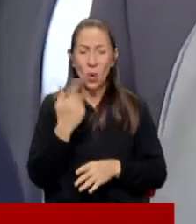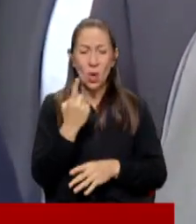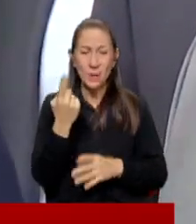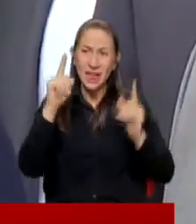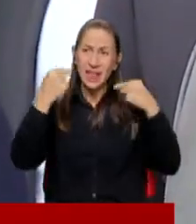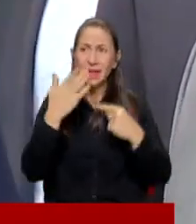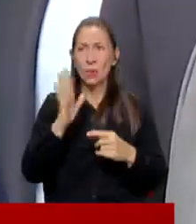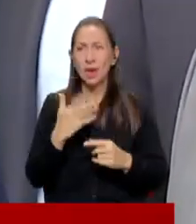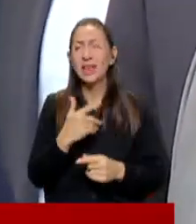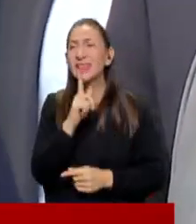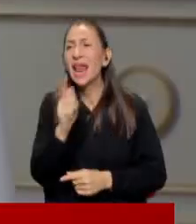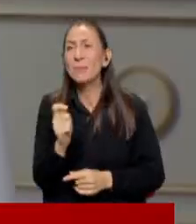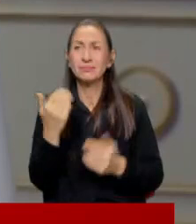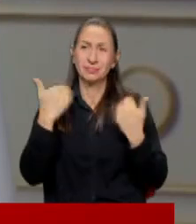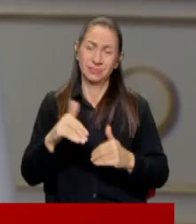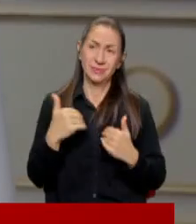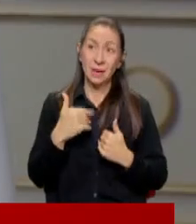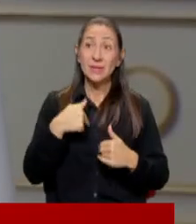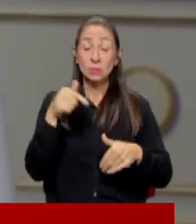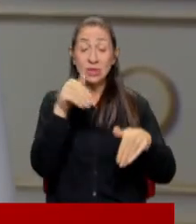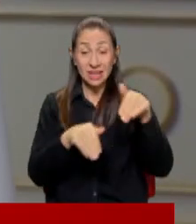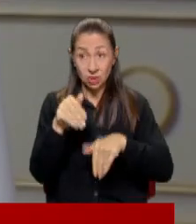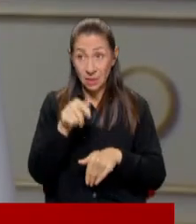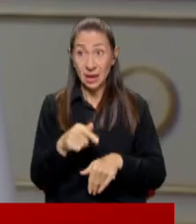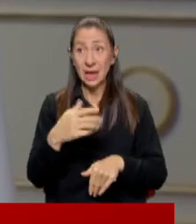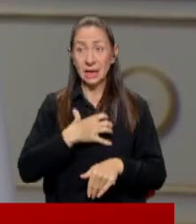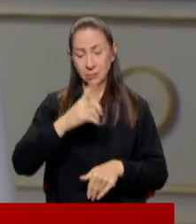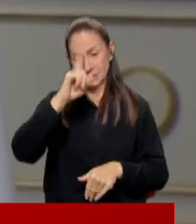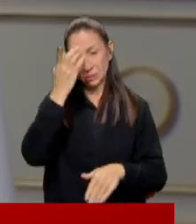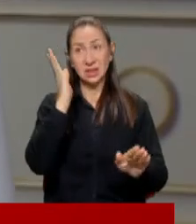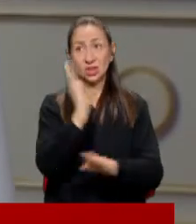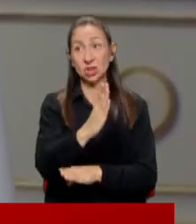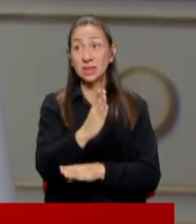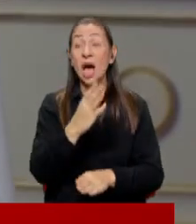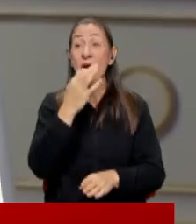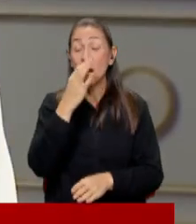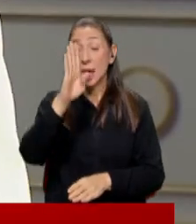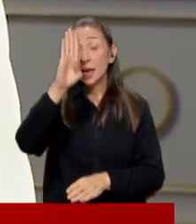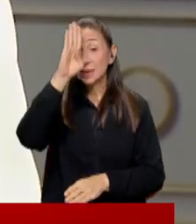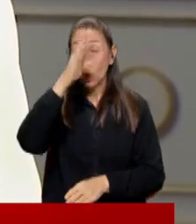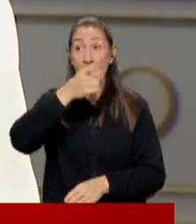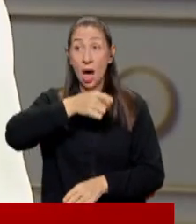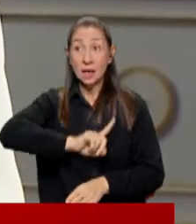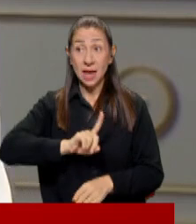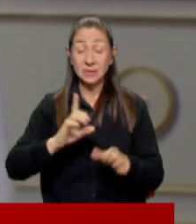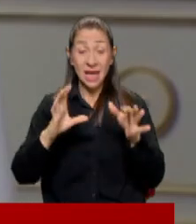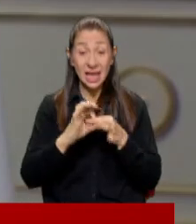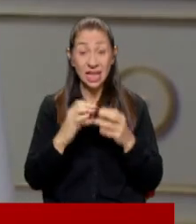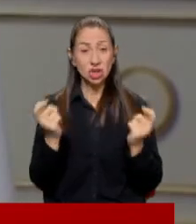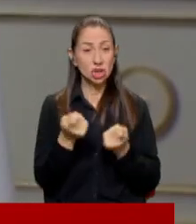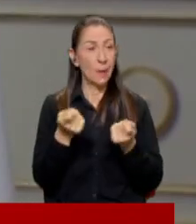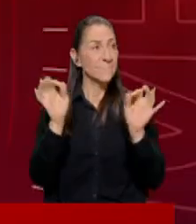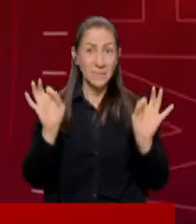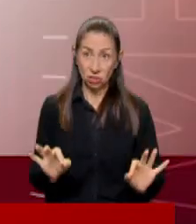bir yetkim de yok talep etme yetkim de yok biz bu seçimlere özü başımıza gireceğiz Ankara ve İstanbul adaylarımızla ilgili de